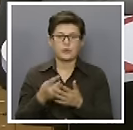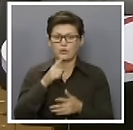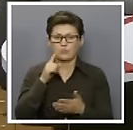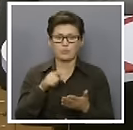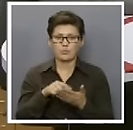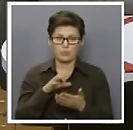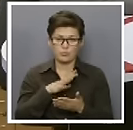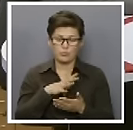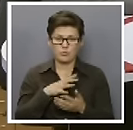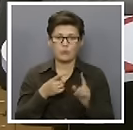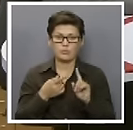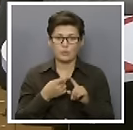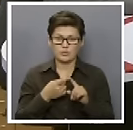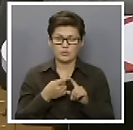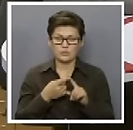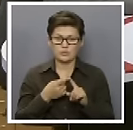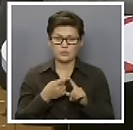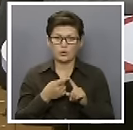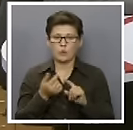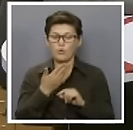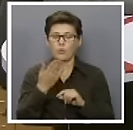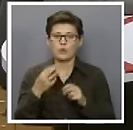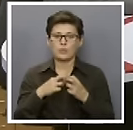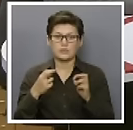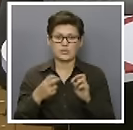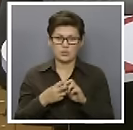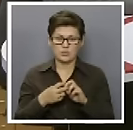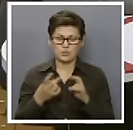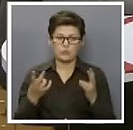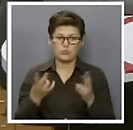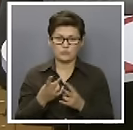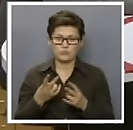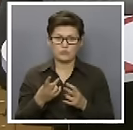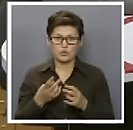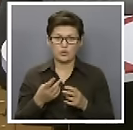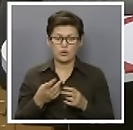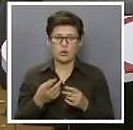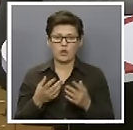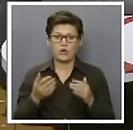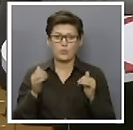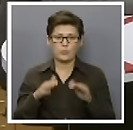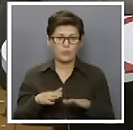қозғадық. Бірінші біз осы нәрсені алуымыз керек. Елімізден, өзіміздің азаматтарымыздан бірінші осы сенімді біз